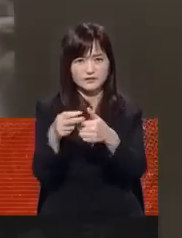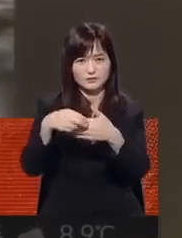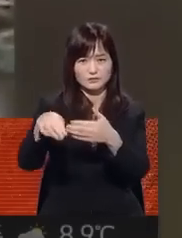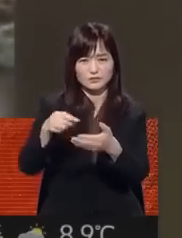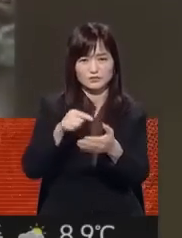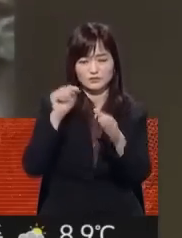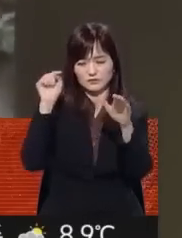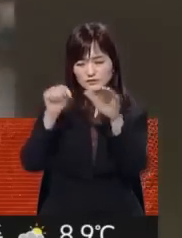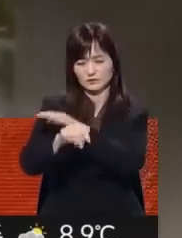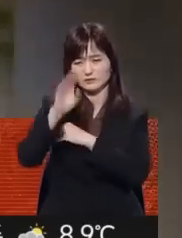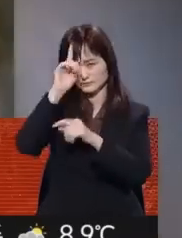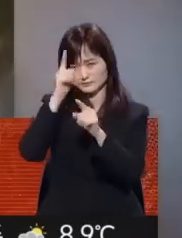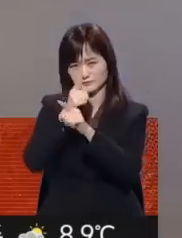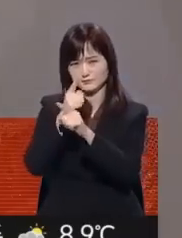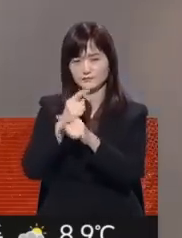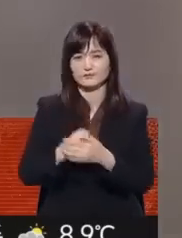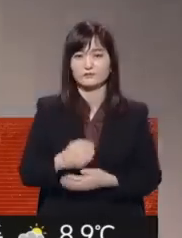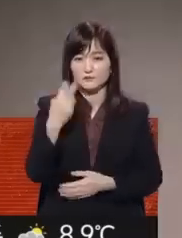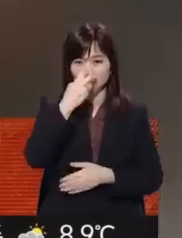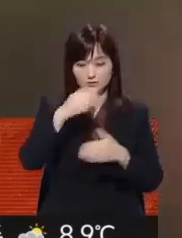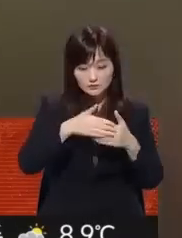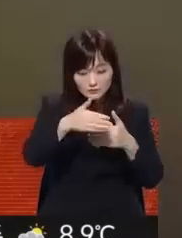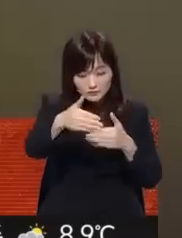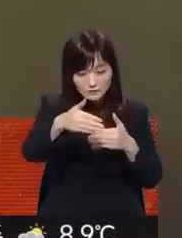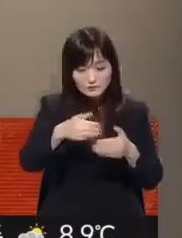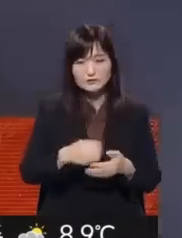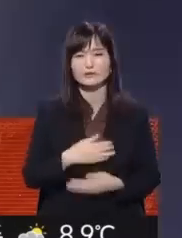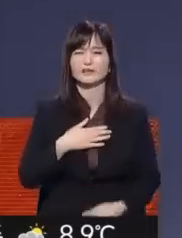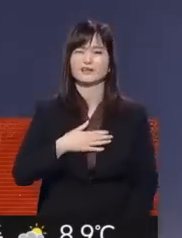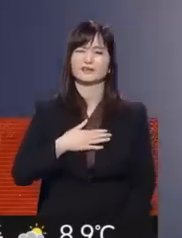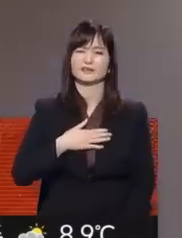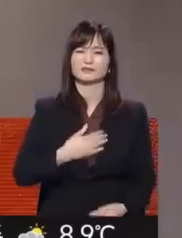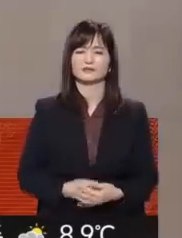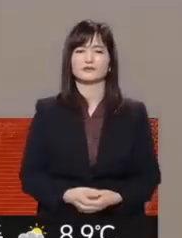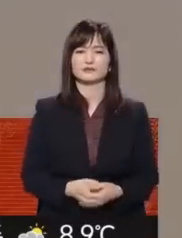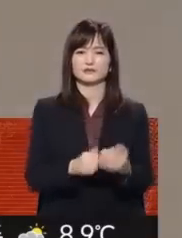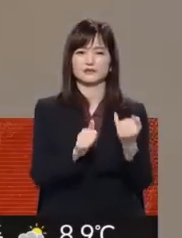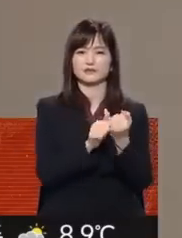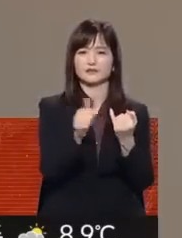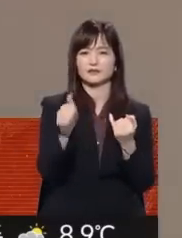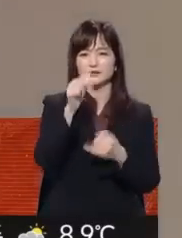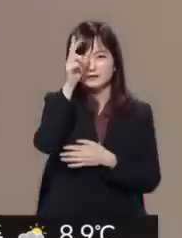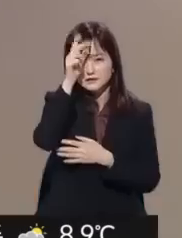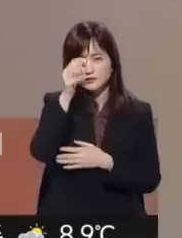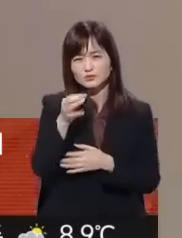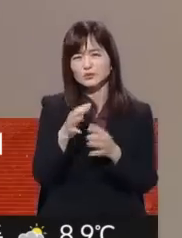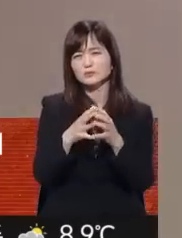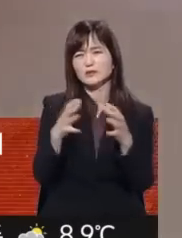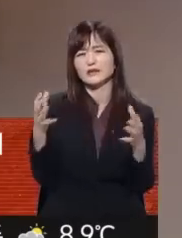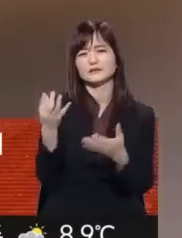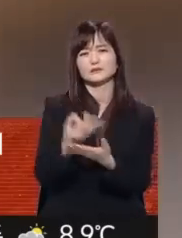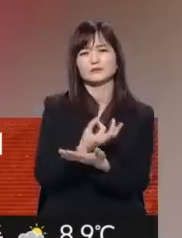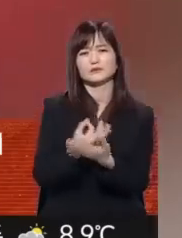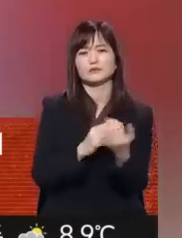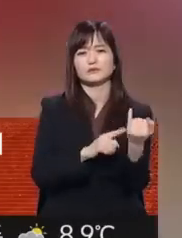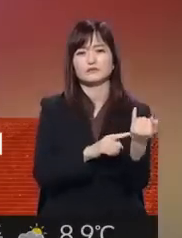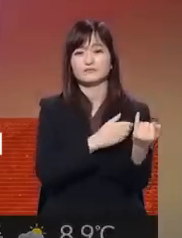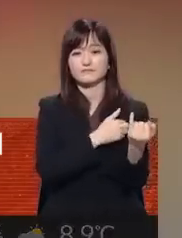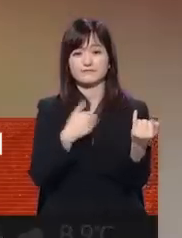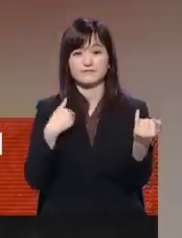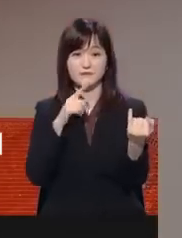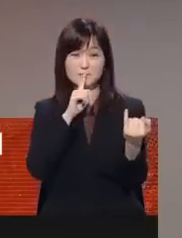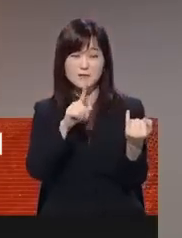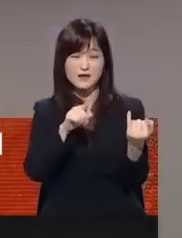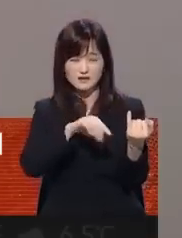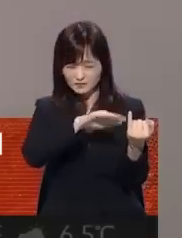치료를 받고 있고요. 그런데 조사 과정에서 짐작하셨을 거예요. 예. 남편이 경찰이고 돈도 많이 벌고 여성이 막 저렇게 큰 소리